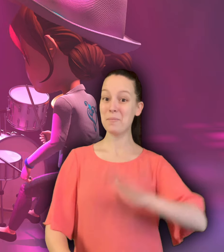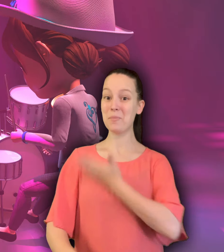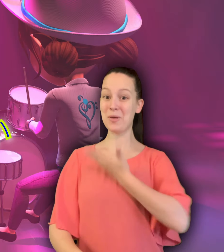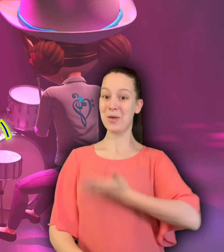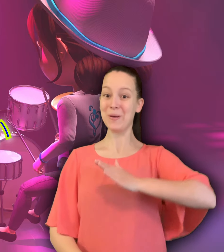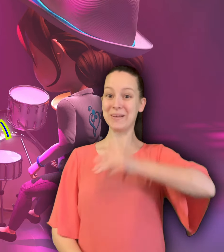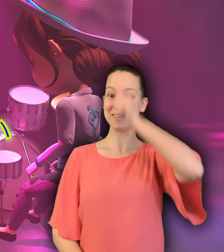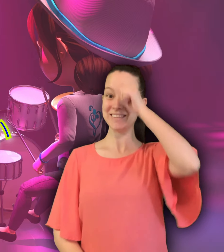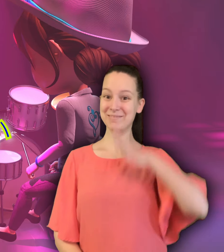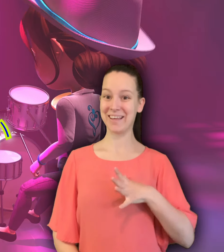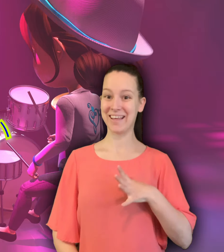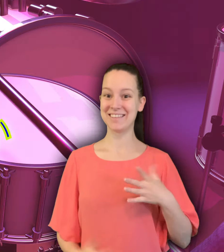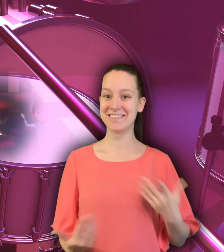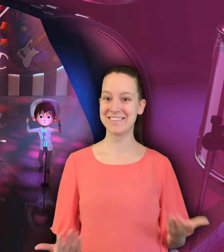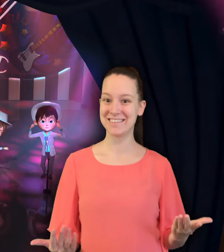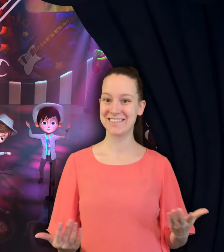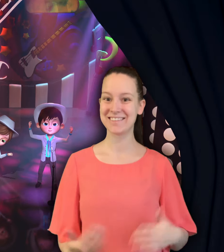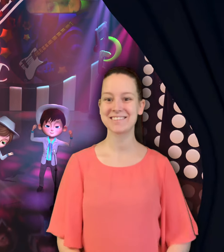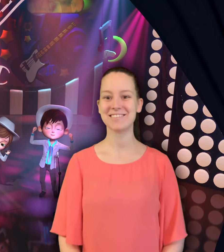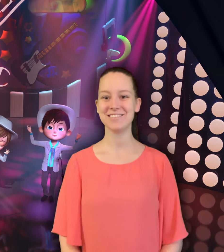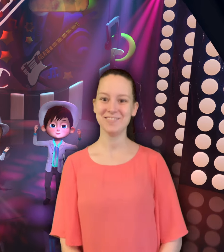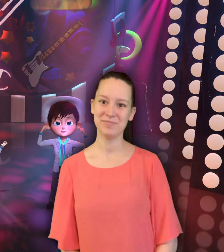私さ音楽か